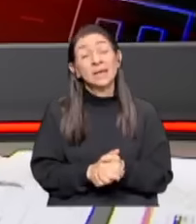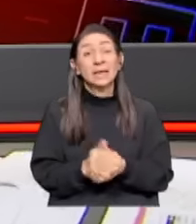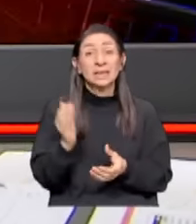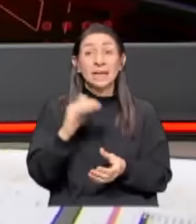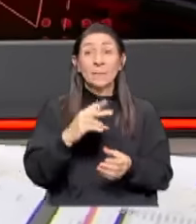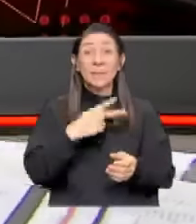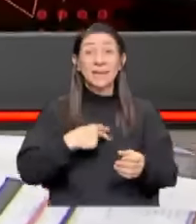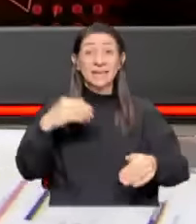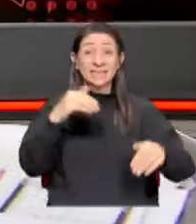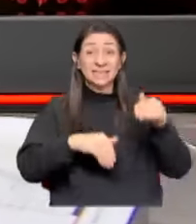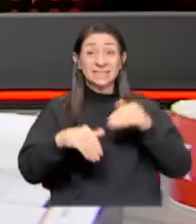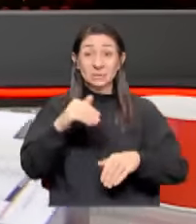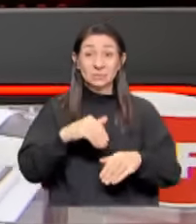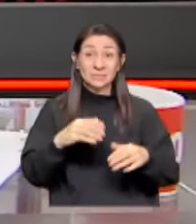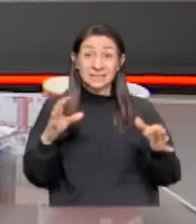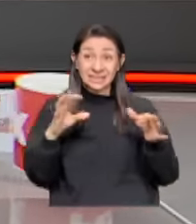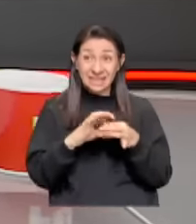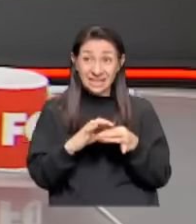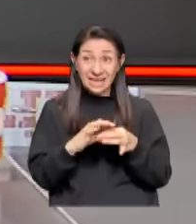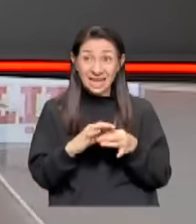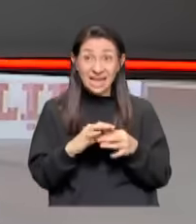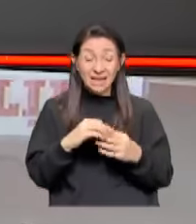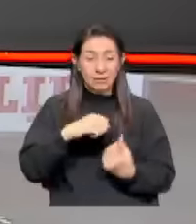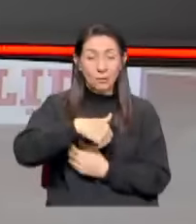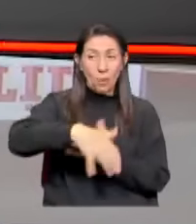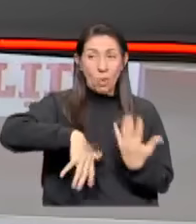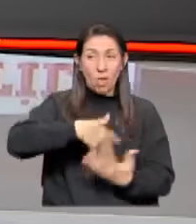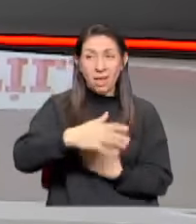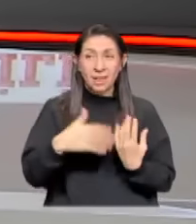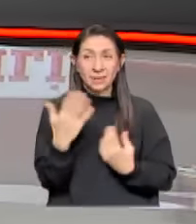şimdi yerel seçimle ilgili entrikalara.